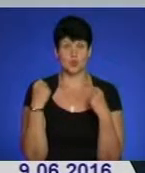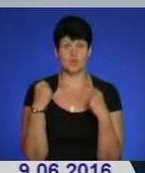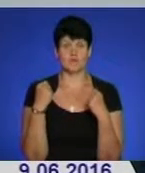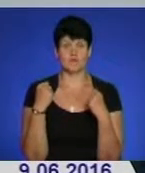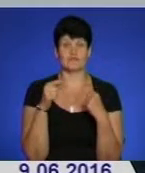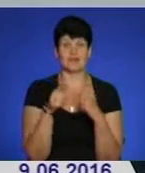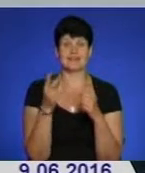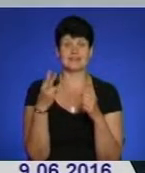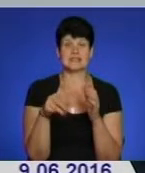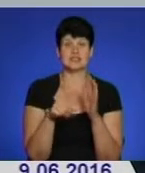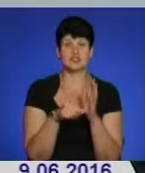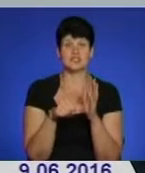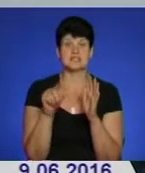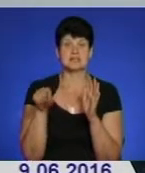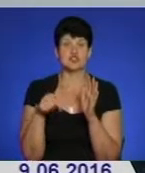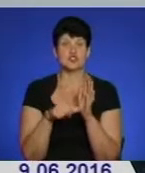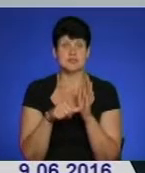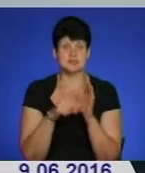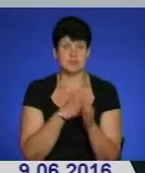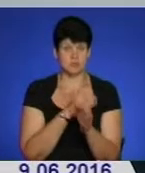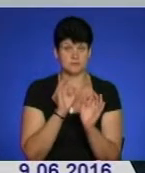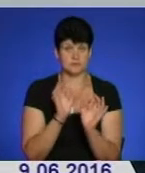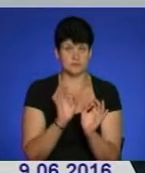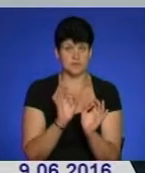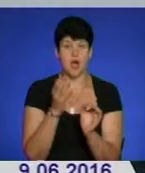температура 36,6. А коли